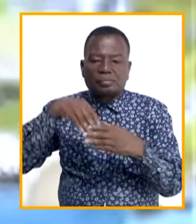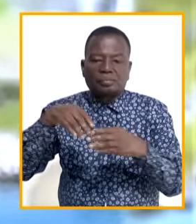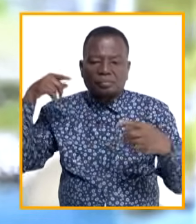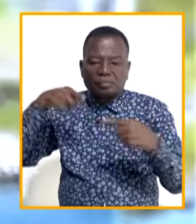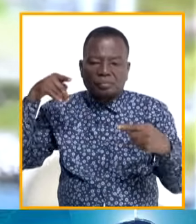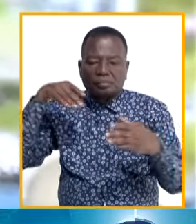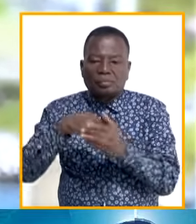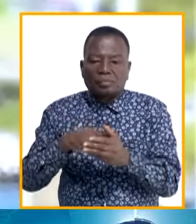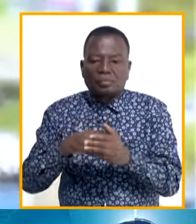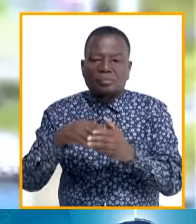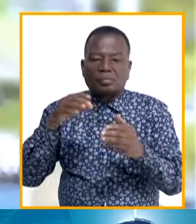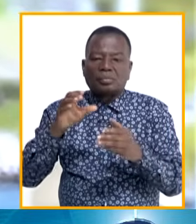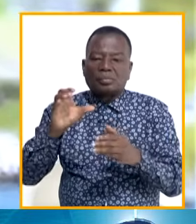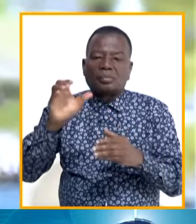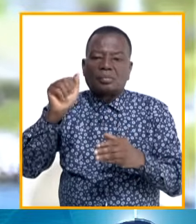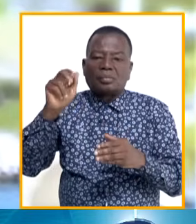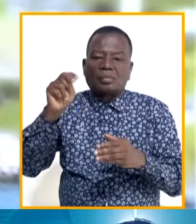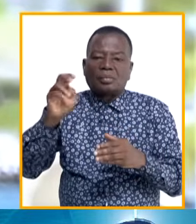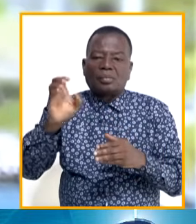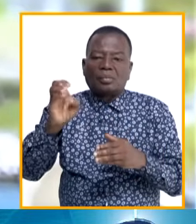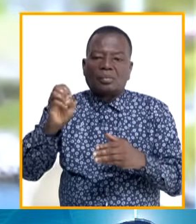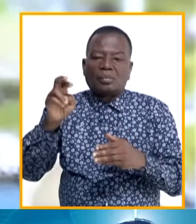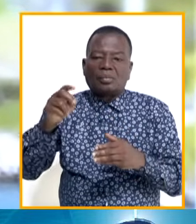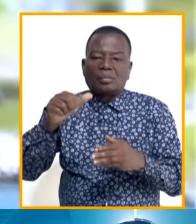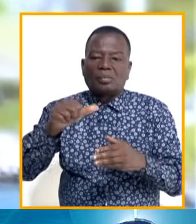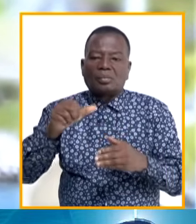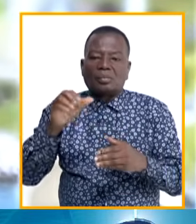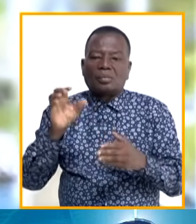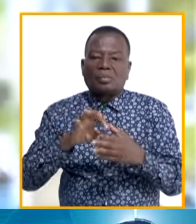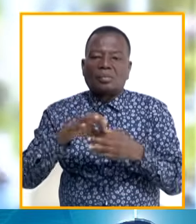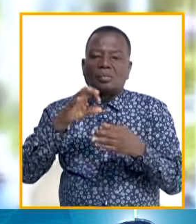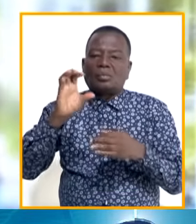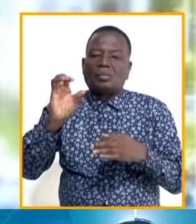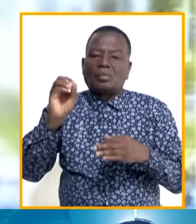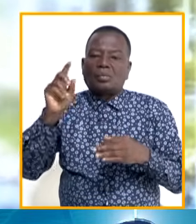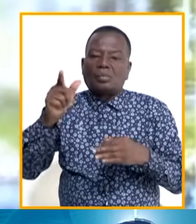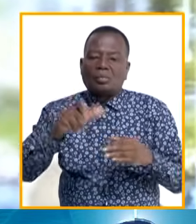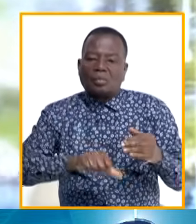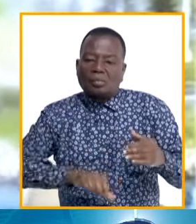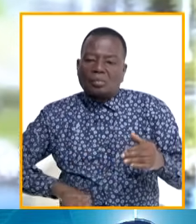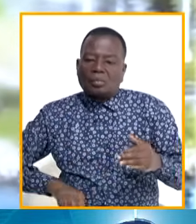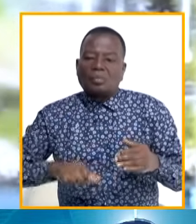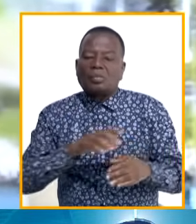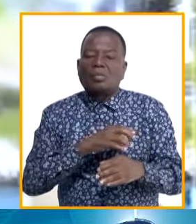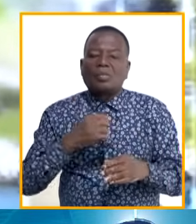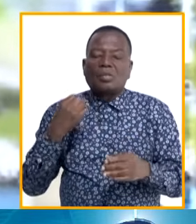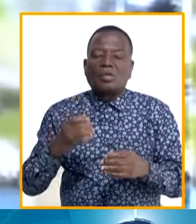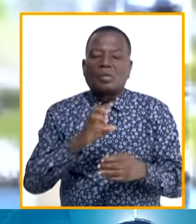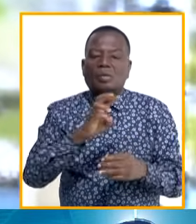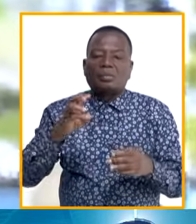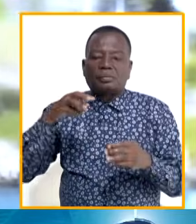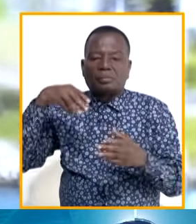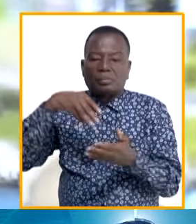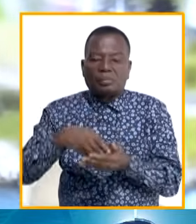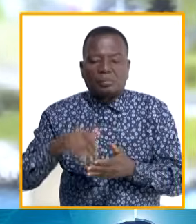le cancer du col de l'utérus. Selon des chiffres de l'OMS, l'Organisation mondiale de la santé, un peu plus de 600 000 femmes dans le monde